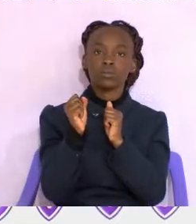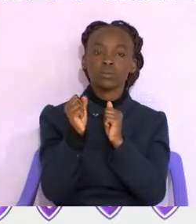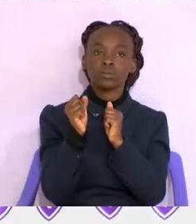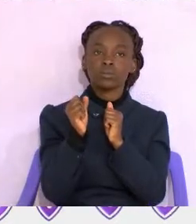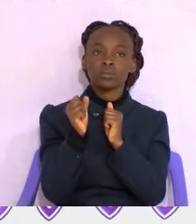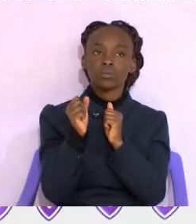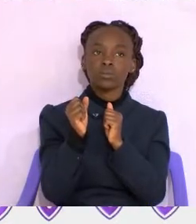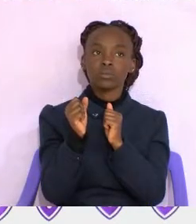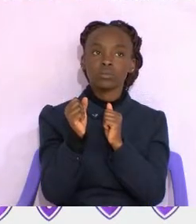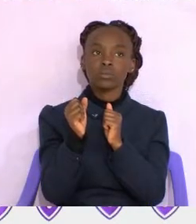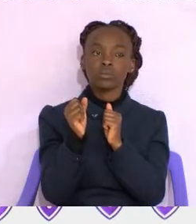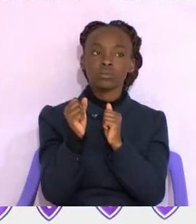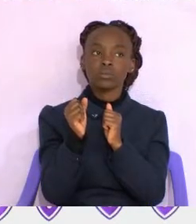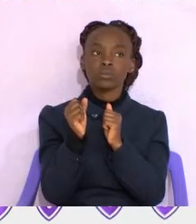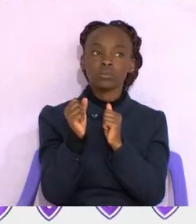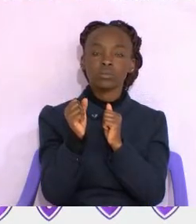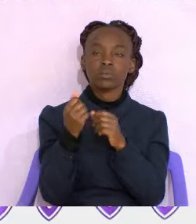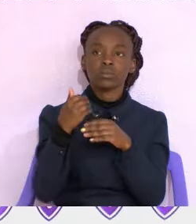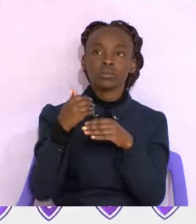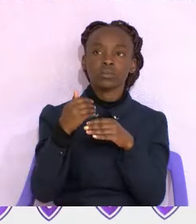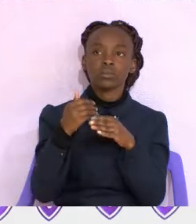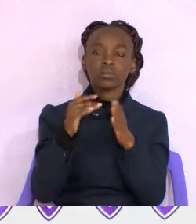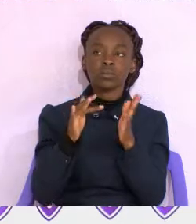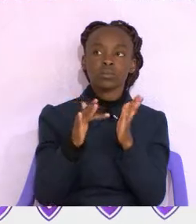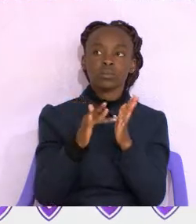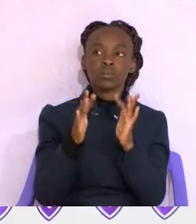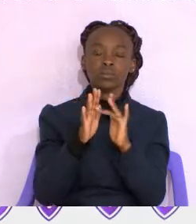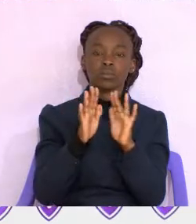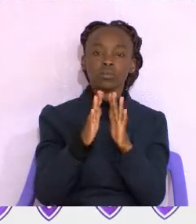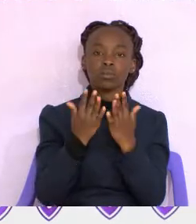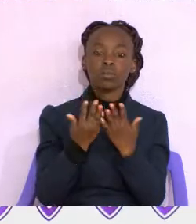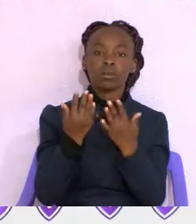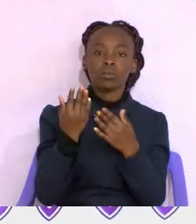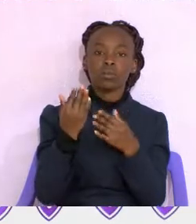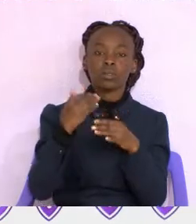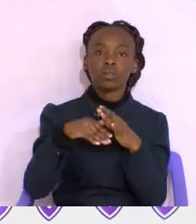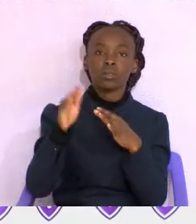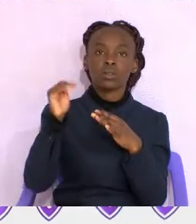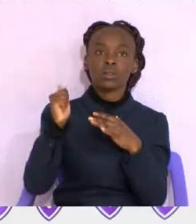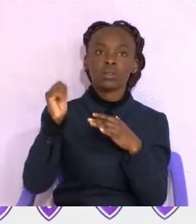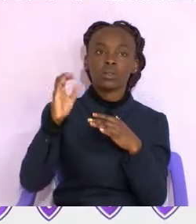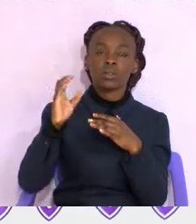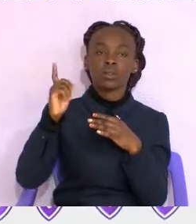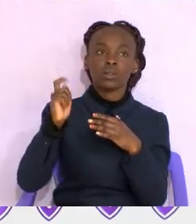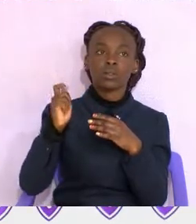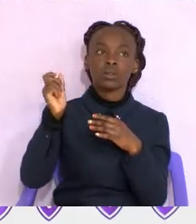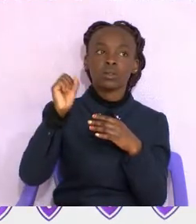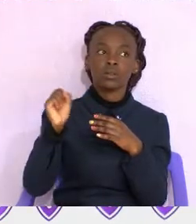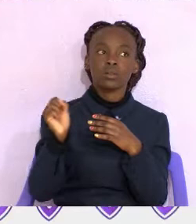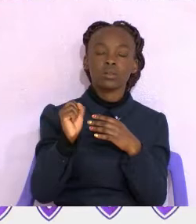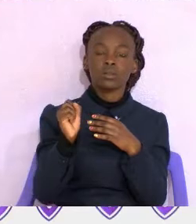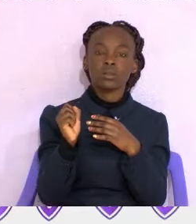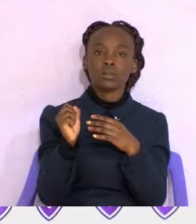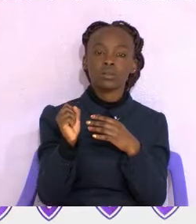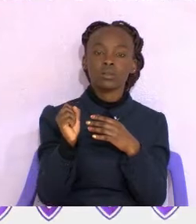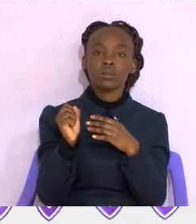kwa kitabu cha Matendo ya Mitume. Matendo ya Mitume, wapendwa, wale labda mnazoea Kiingereza, hiyo ni Acts